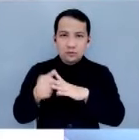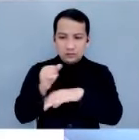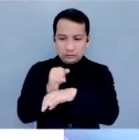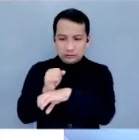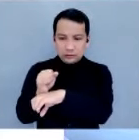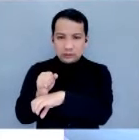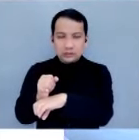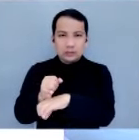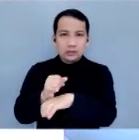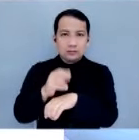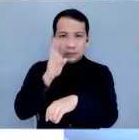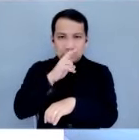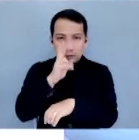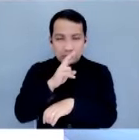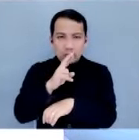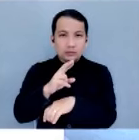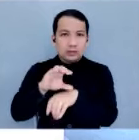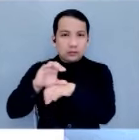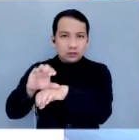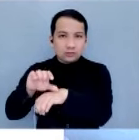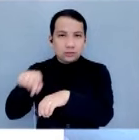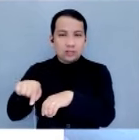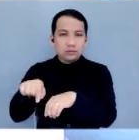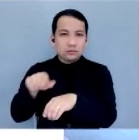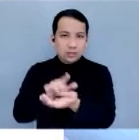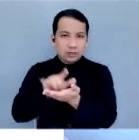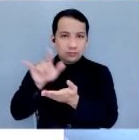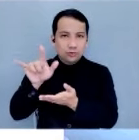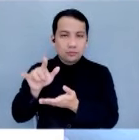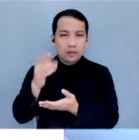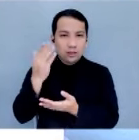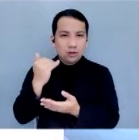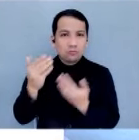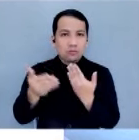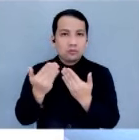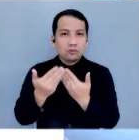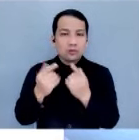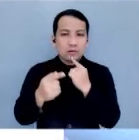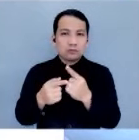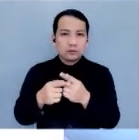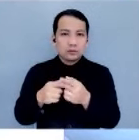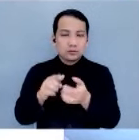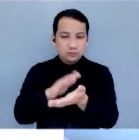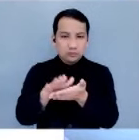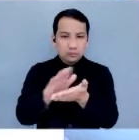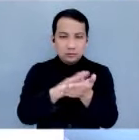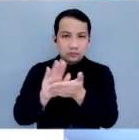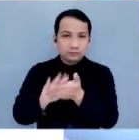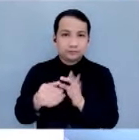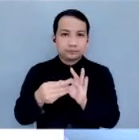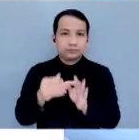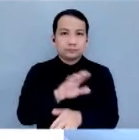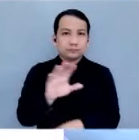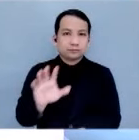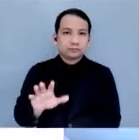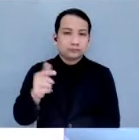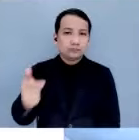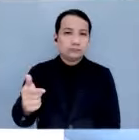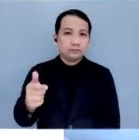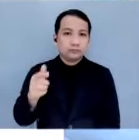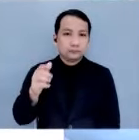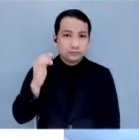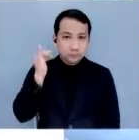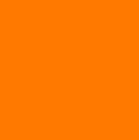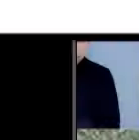daga sa paliparan. Dahil nga riyan ay mapapadalas na raw ang disinfection sa airport. Nasa front line na balitang yan si Gerard de la